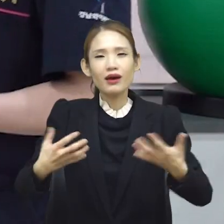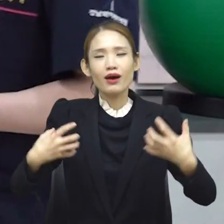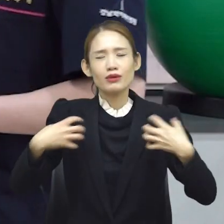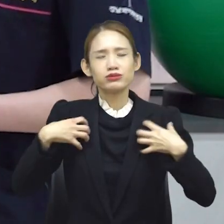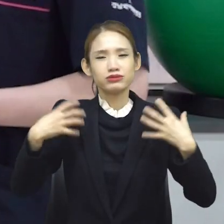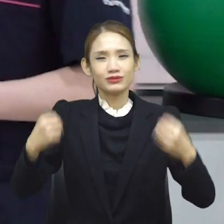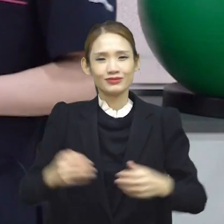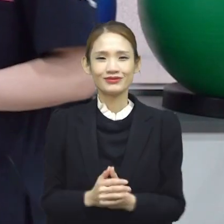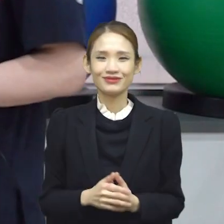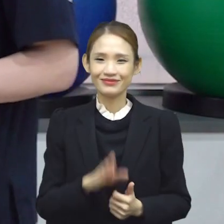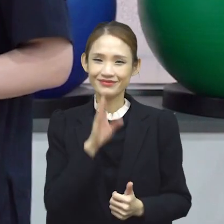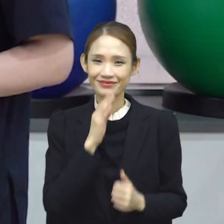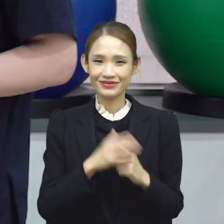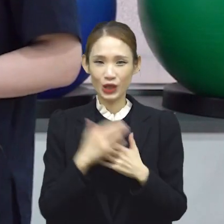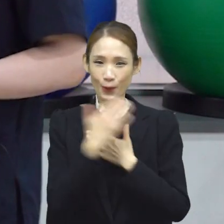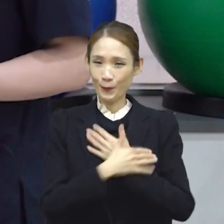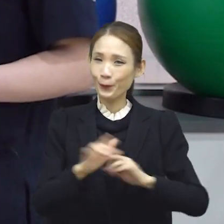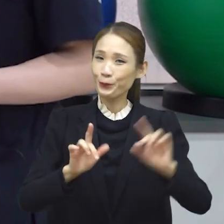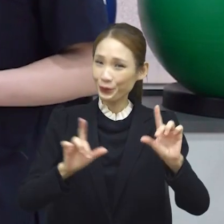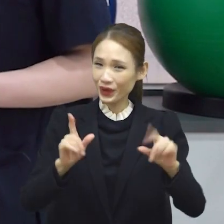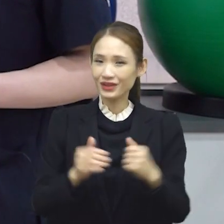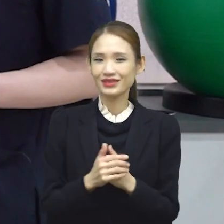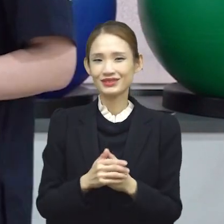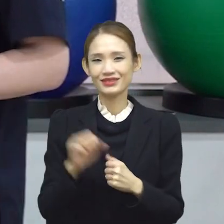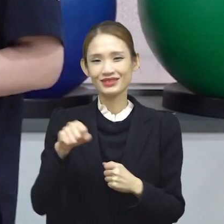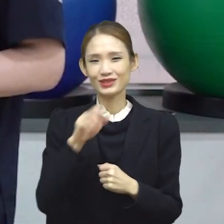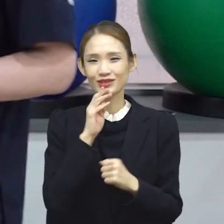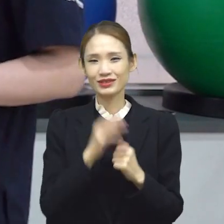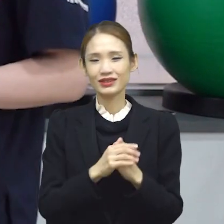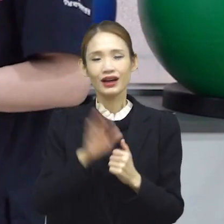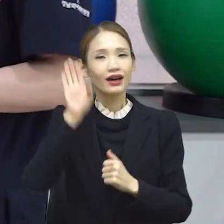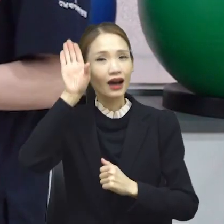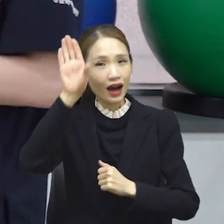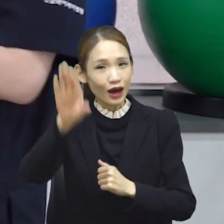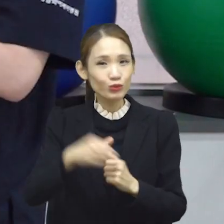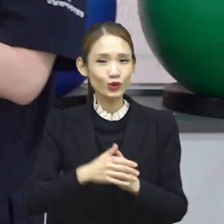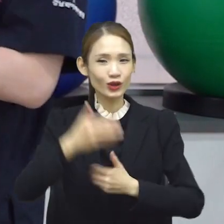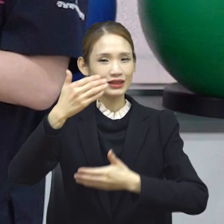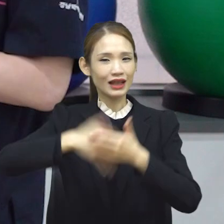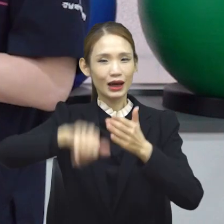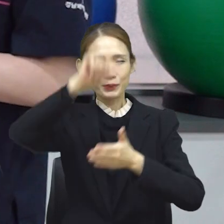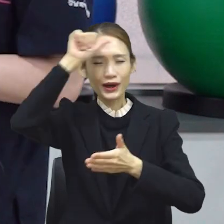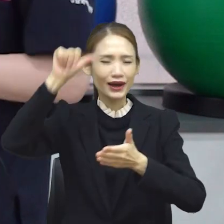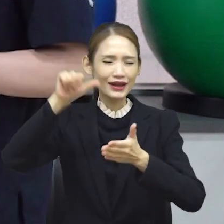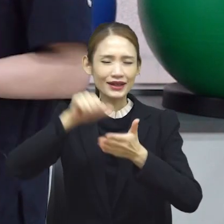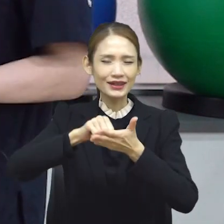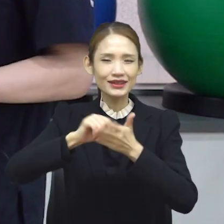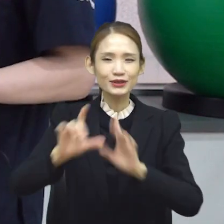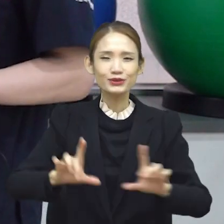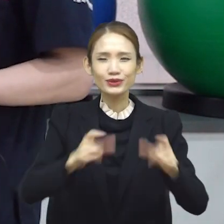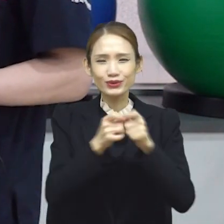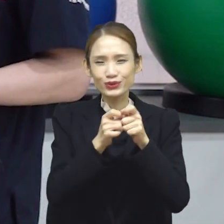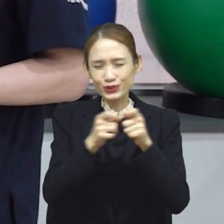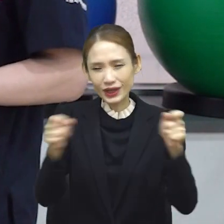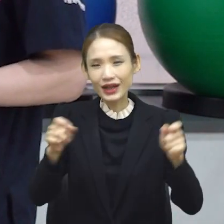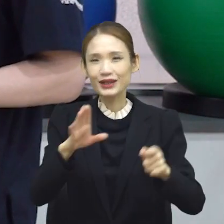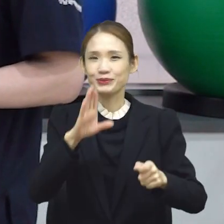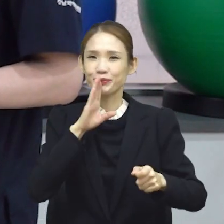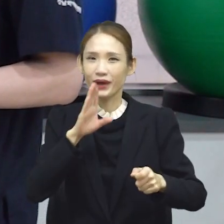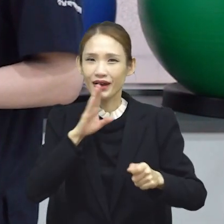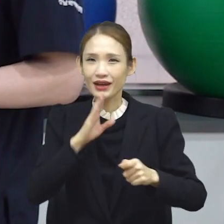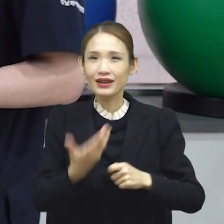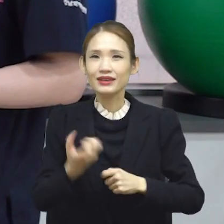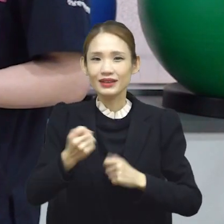많잖아요. 아, 제몸 상태가 그렇죠, 지금. 그렇죠, 그렇죠. 아, 근데 네. 앞으로 남은 여생이 길기 때문에 이것만큼은